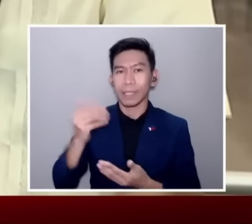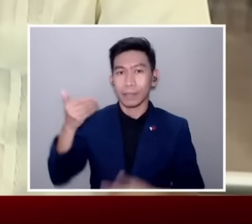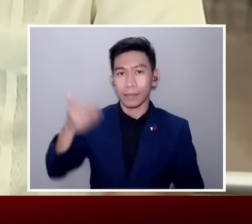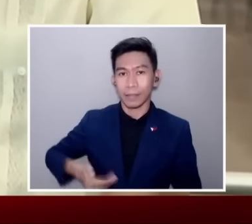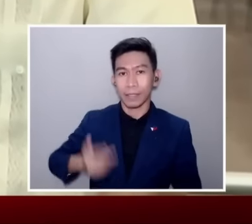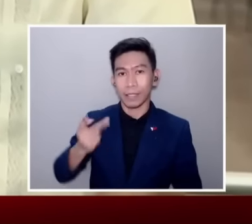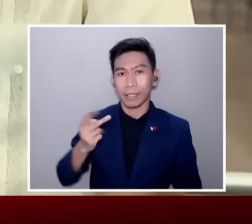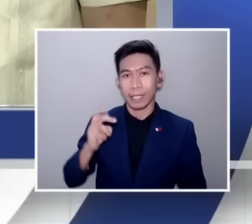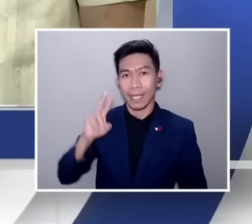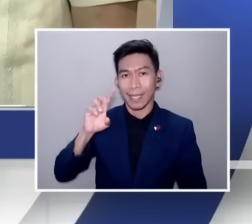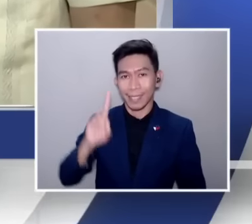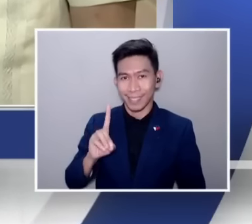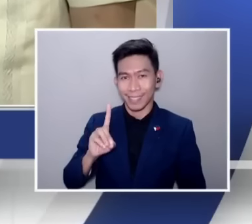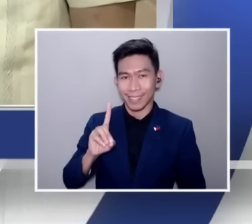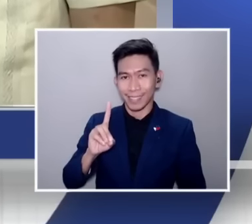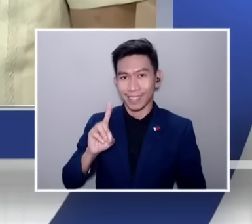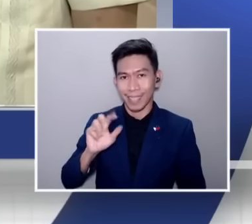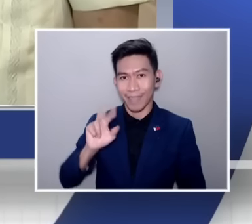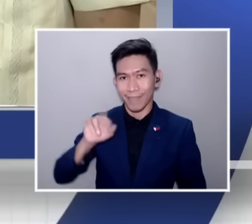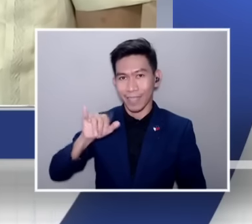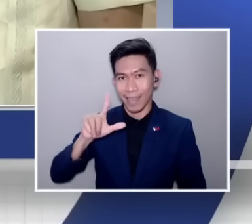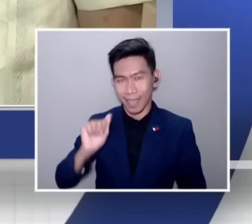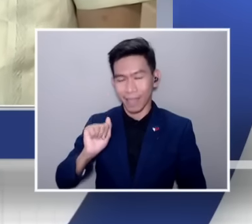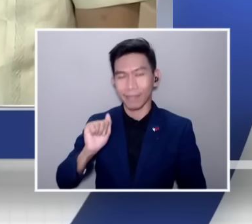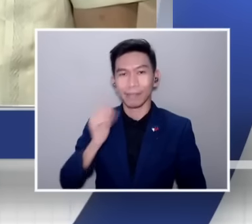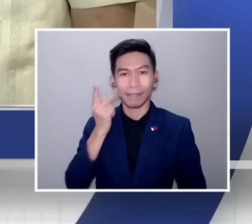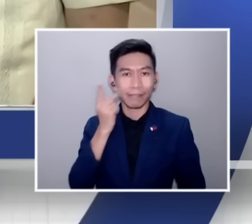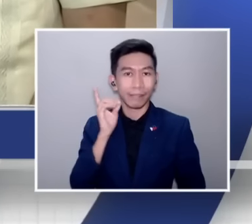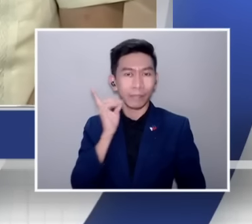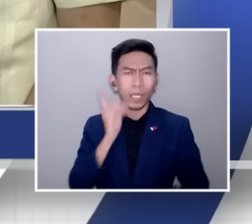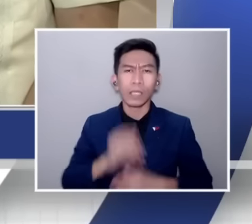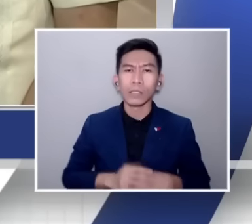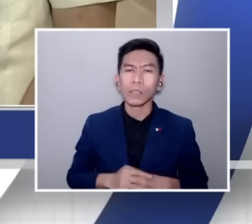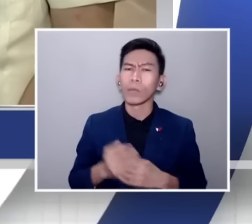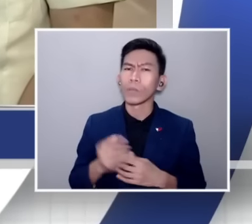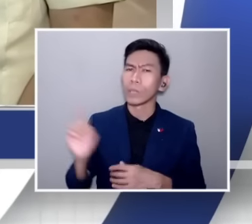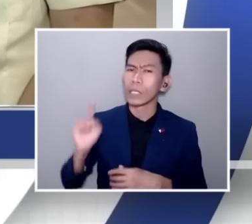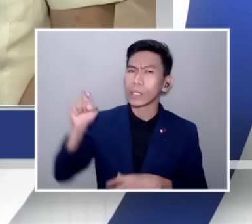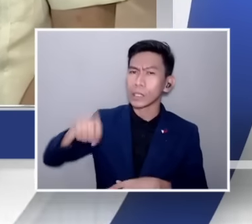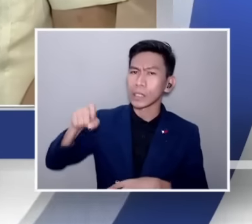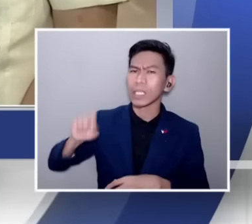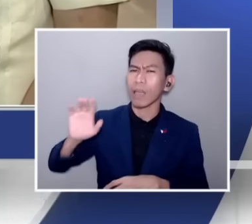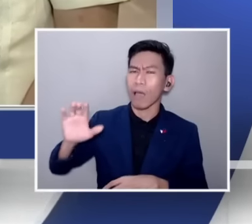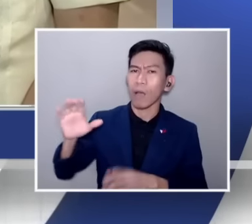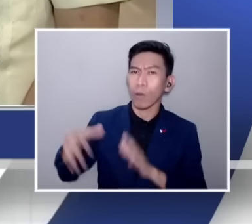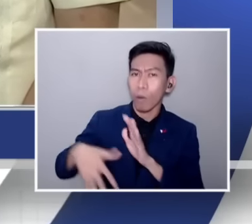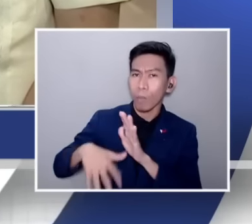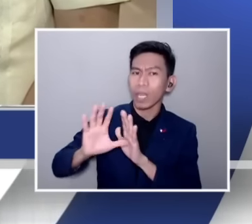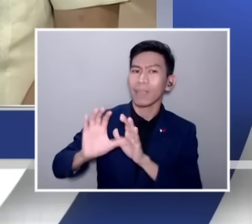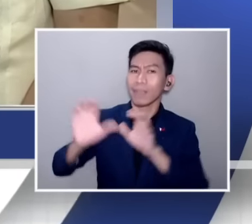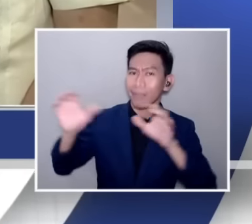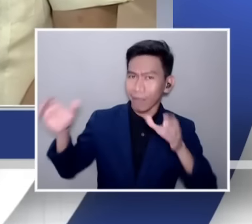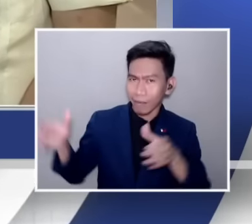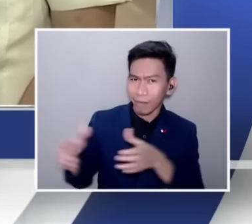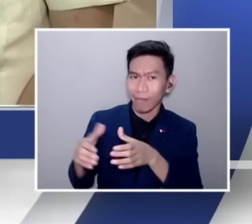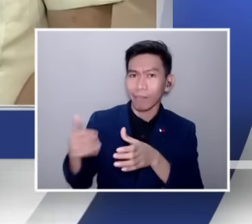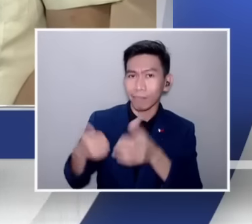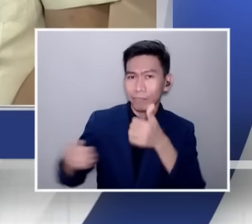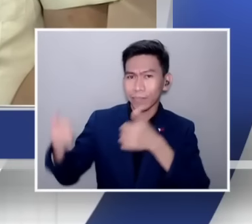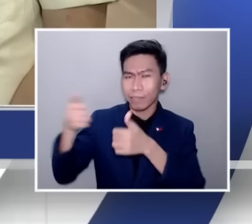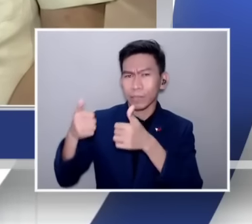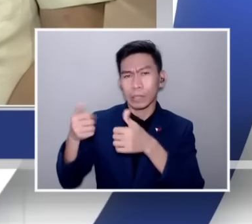Ano ba ang kakailanganin para ang COMELEC and bank ay magdesisyon na i-extend? 2 oras lang naman